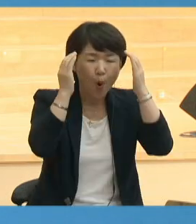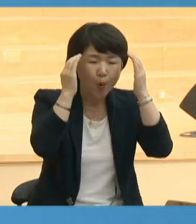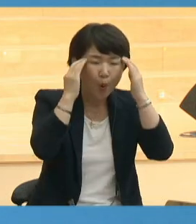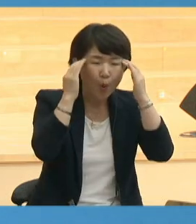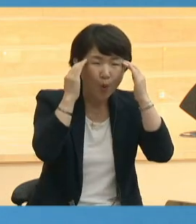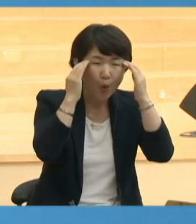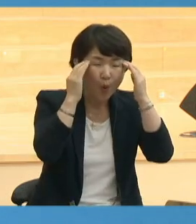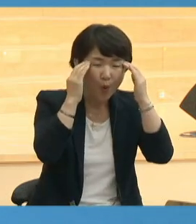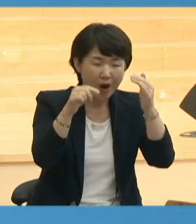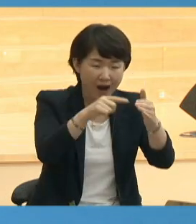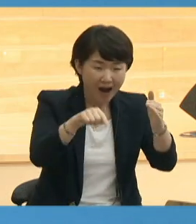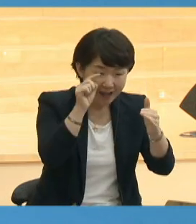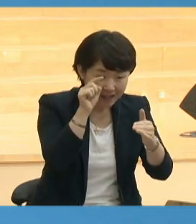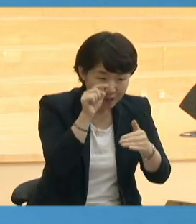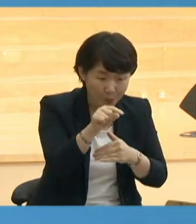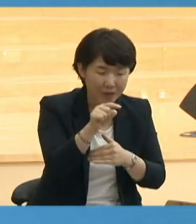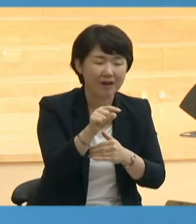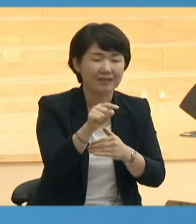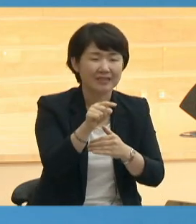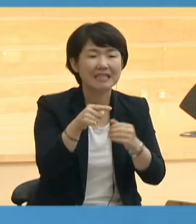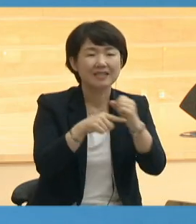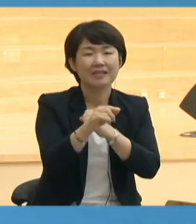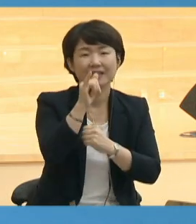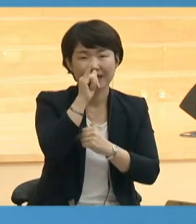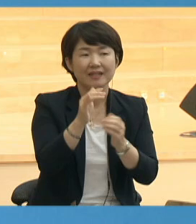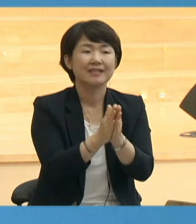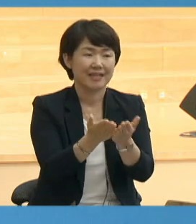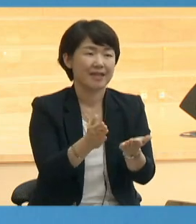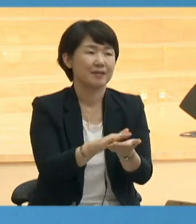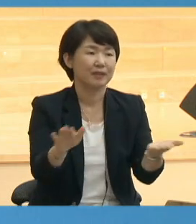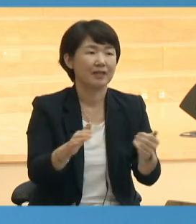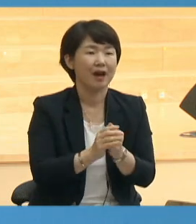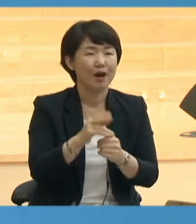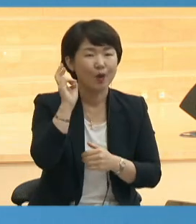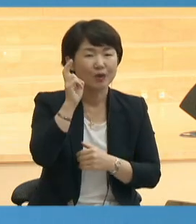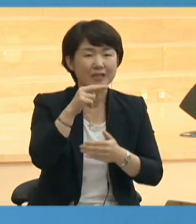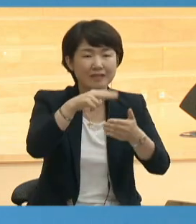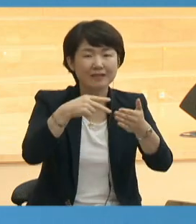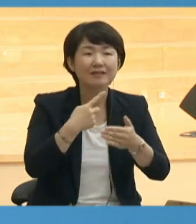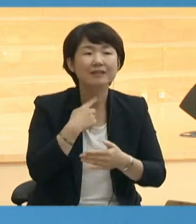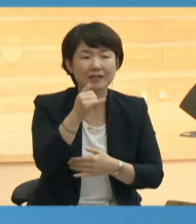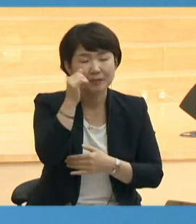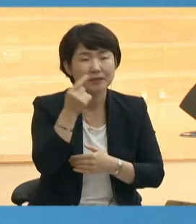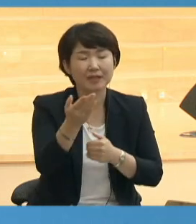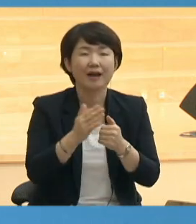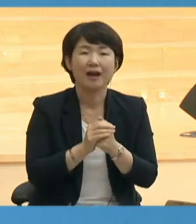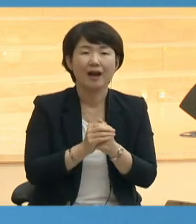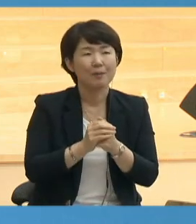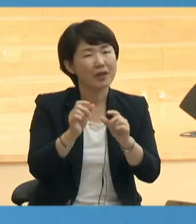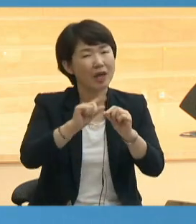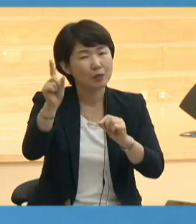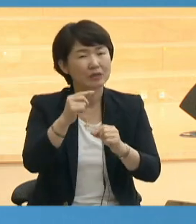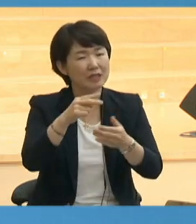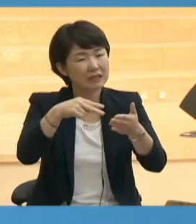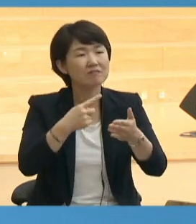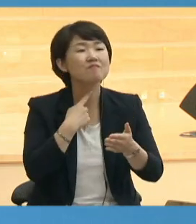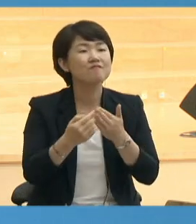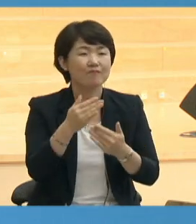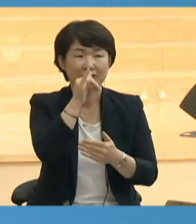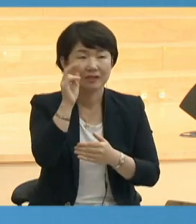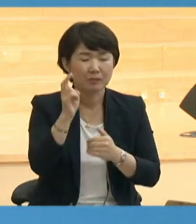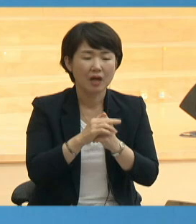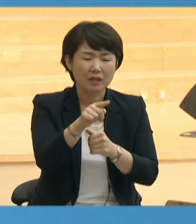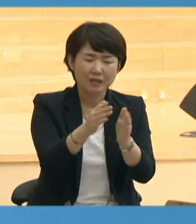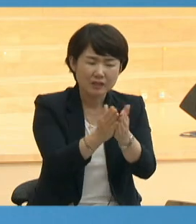라는 책 일거예요 혹시 읽어 보셨어요 왠만한 분들 다 읽어 보셨죠 이 책을 읽어 많은 성도들이 눈물을